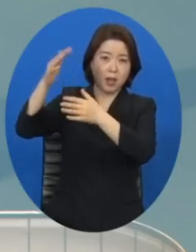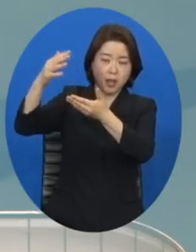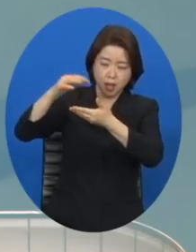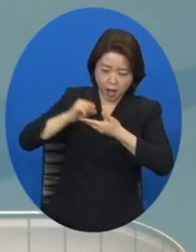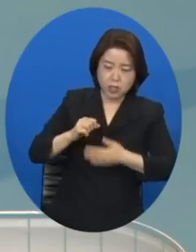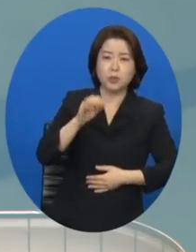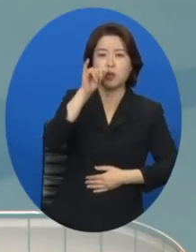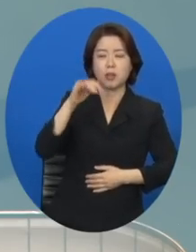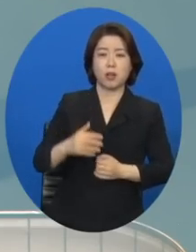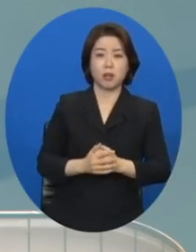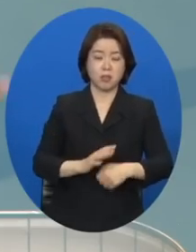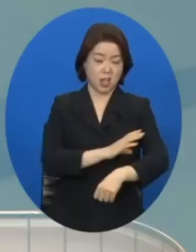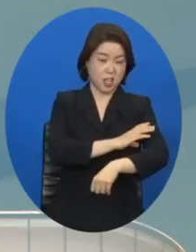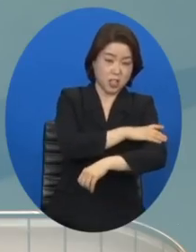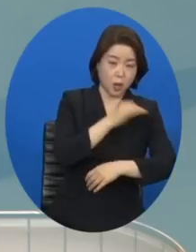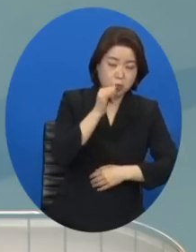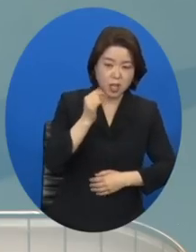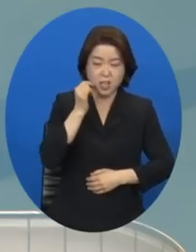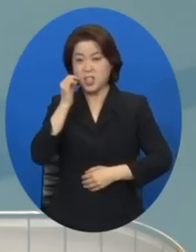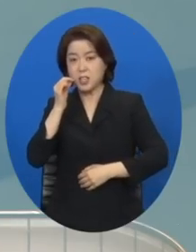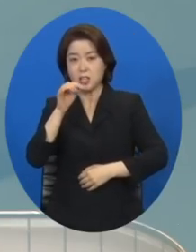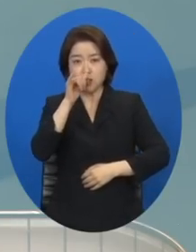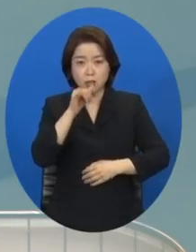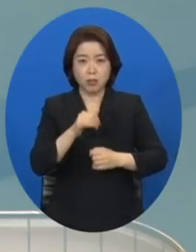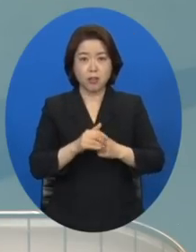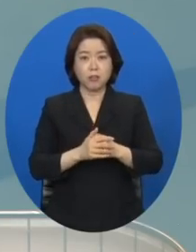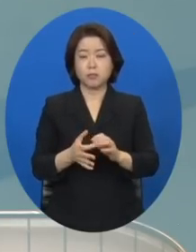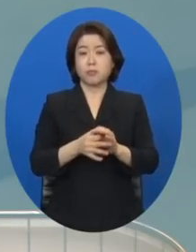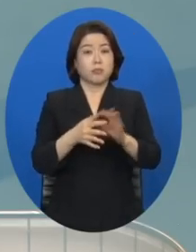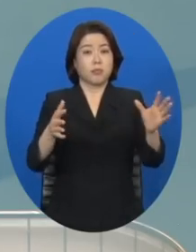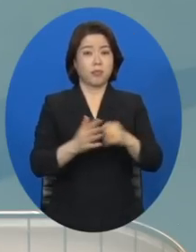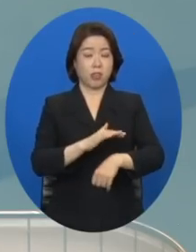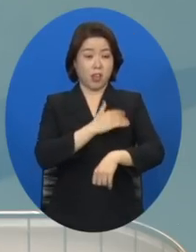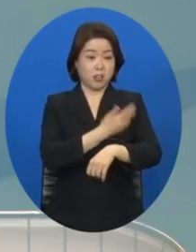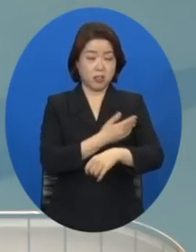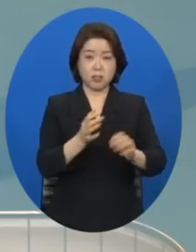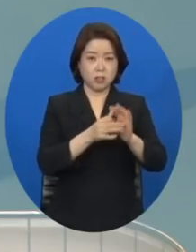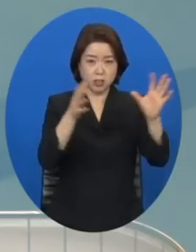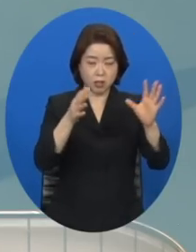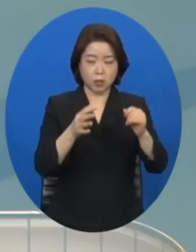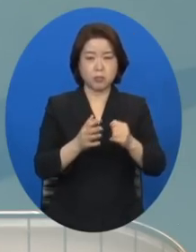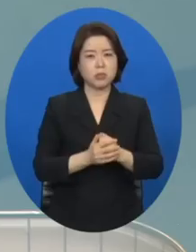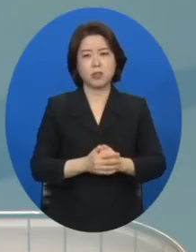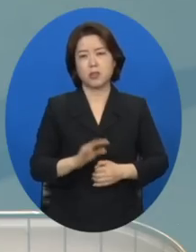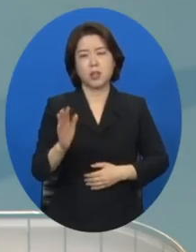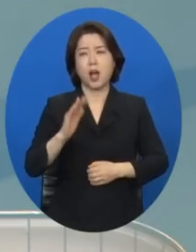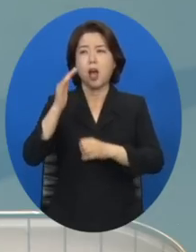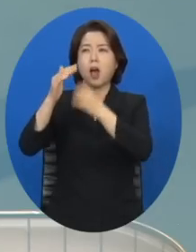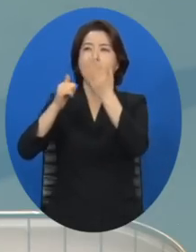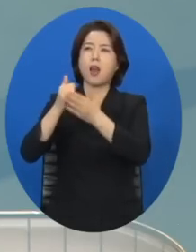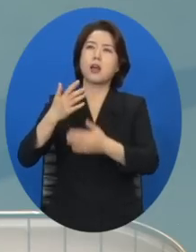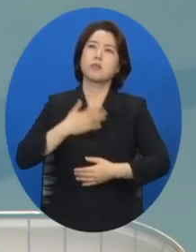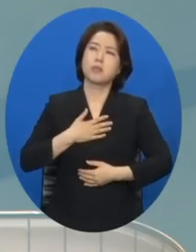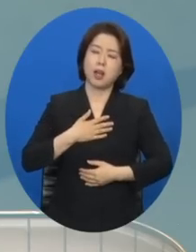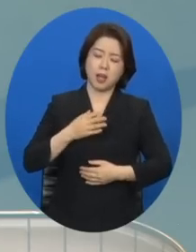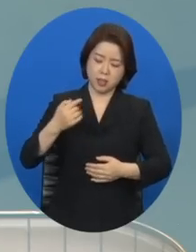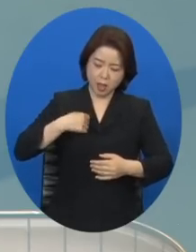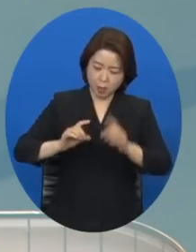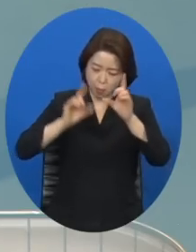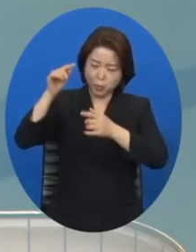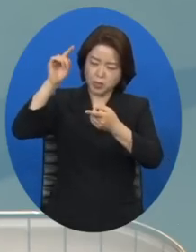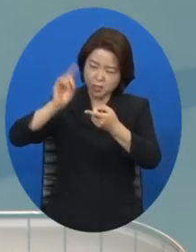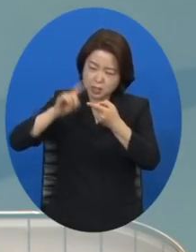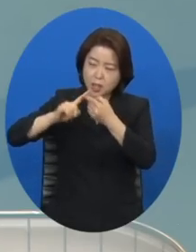뭐 권력이 있다고 해서 인기가 있다고 해서 능력이 있다고 해서 인정받는 것이 아니라 하나님은 나를 그냥 사랑하셔